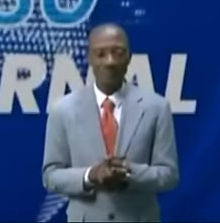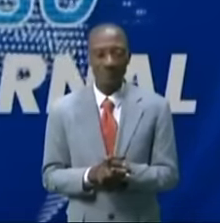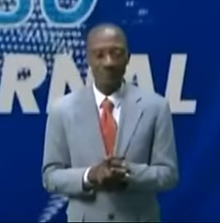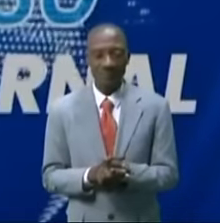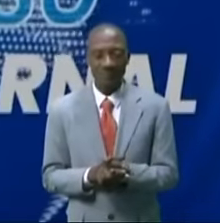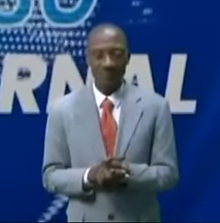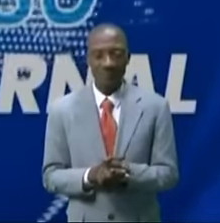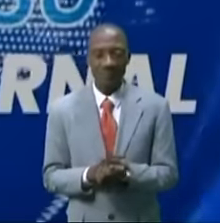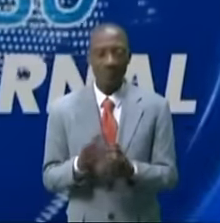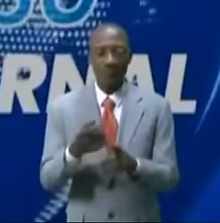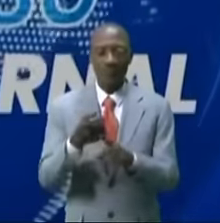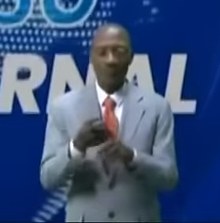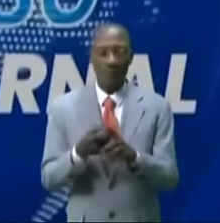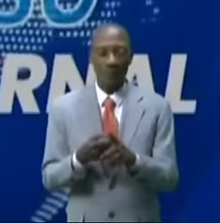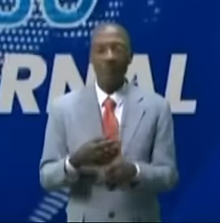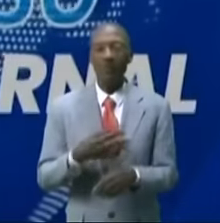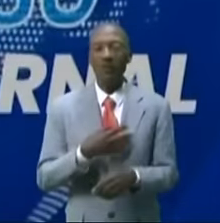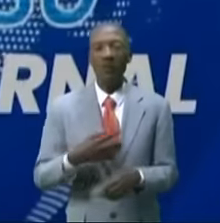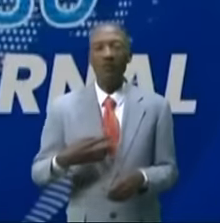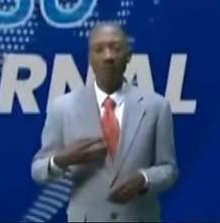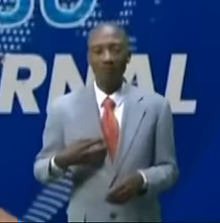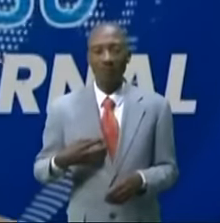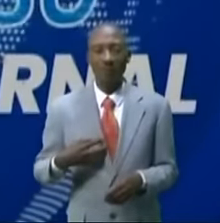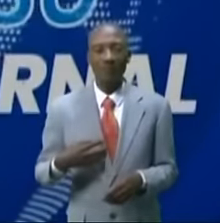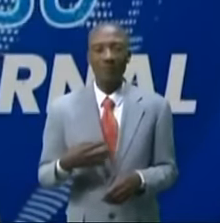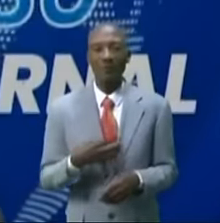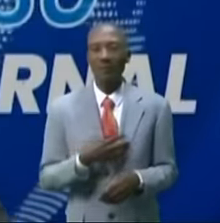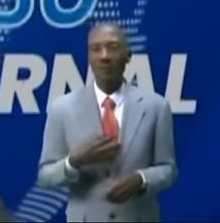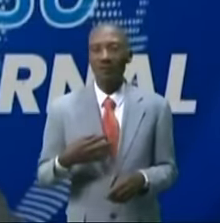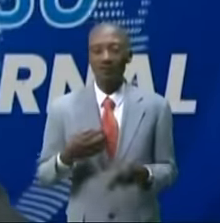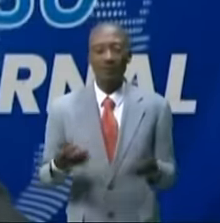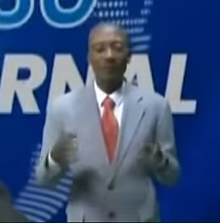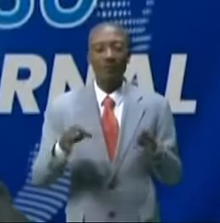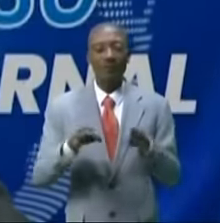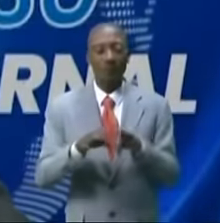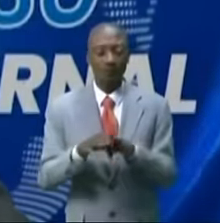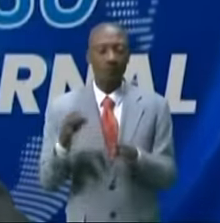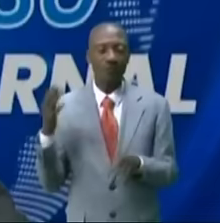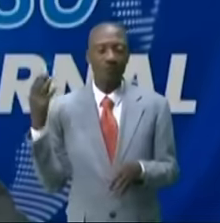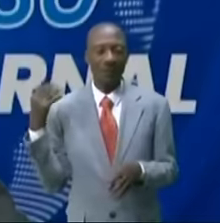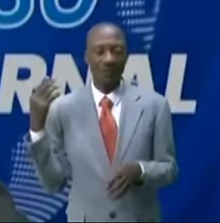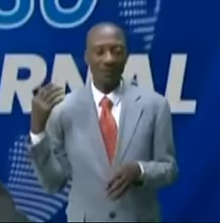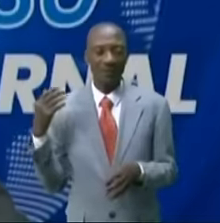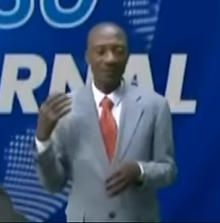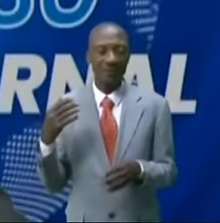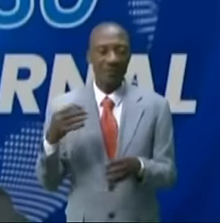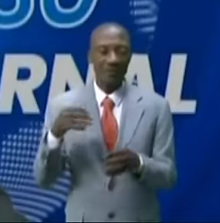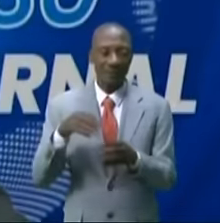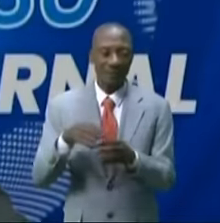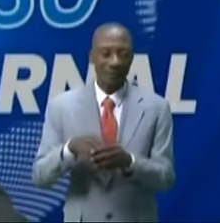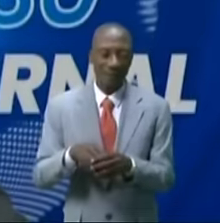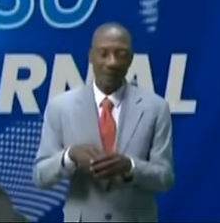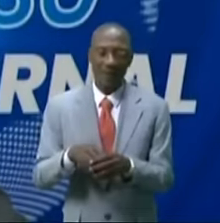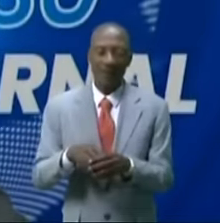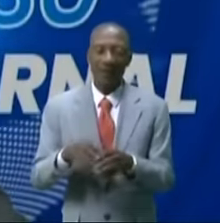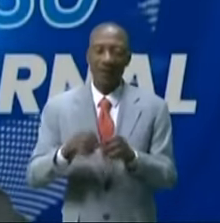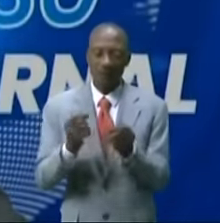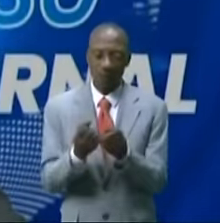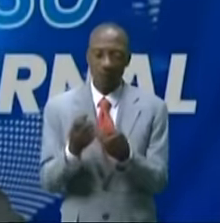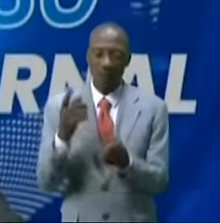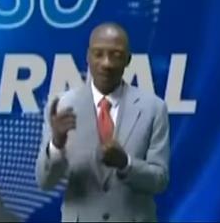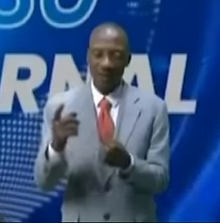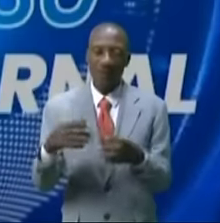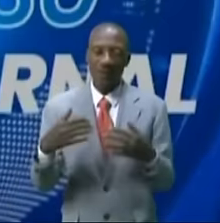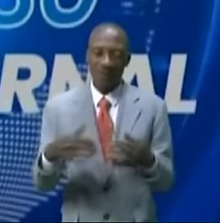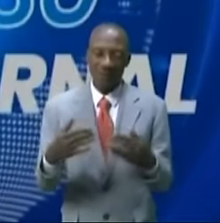Le mois de la femme s'est officiellement clôturé le vendredi dernier à l'Office des voies des dessertes agricoles. Au VDA, une